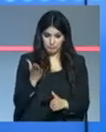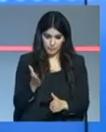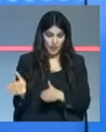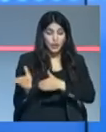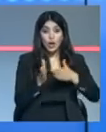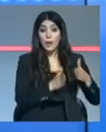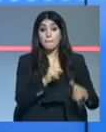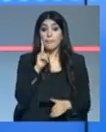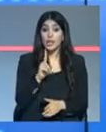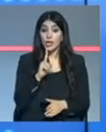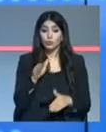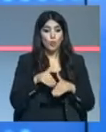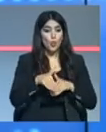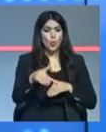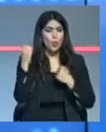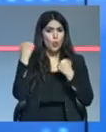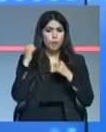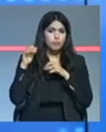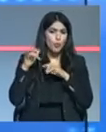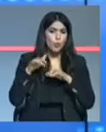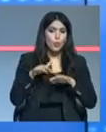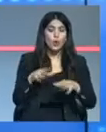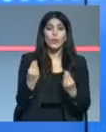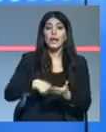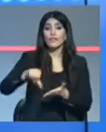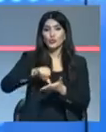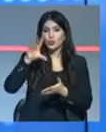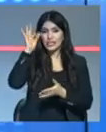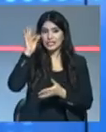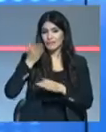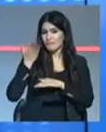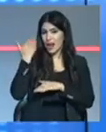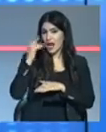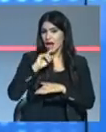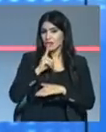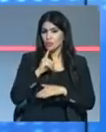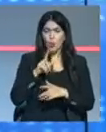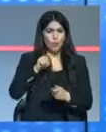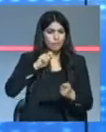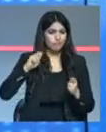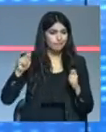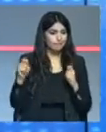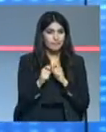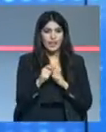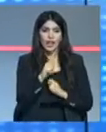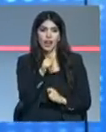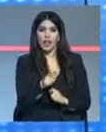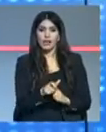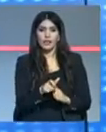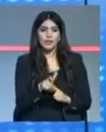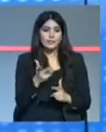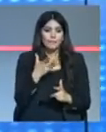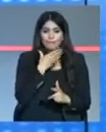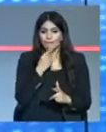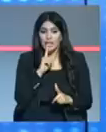اه توصلت المسيره الى اه الشارع الرئيسي في العاصمه الى شارع الحبيب بورقيبه وتحولت عديده التصرفات اللي هي تصرفات